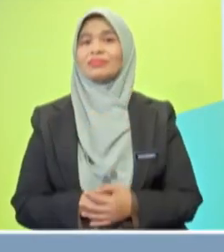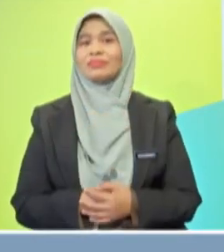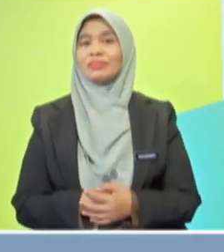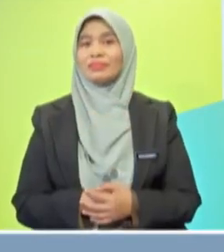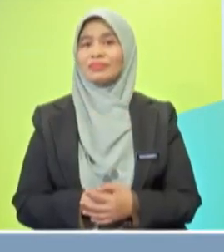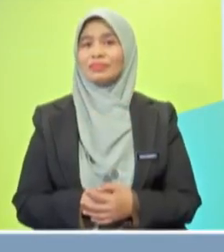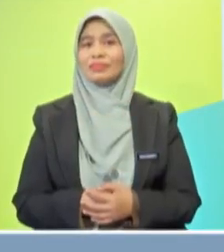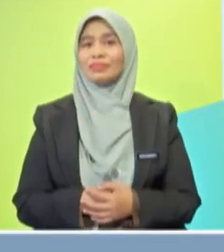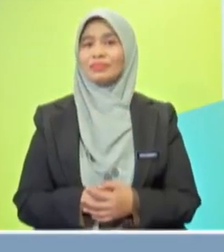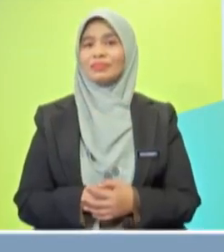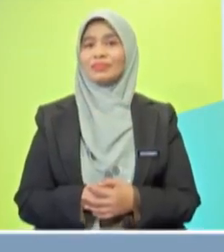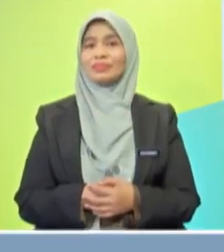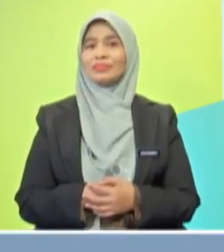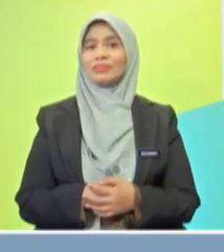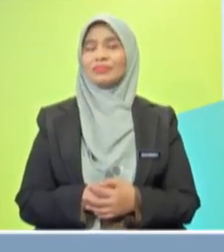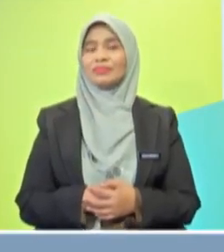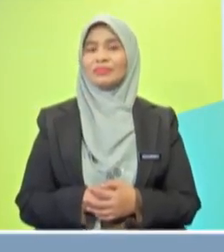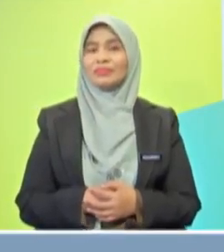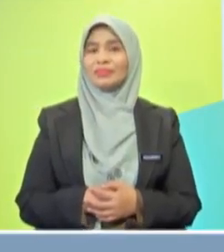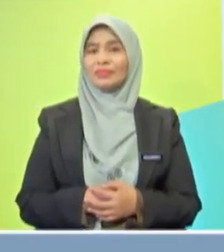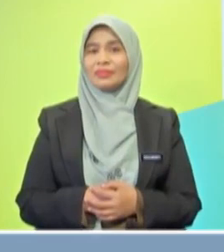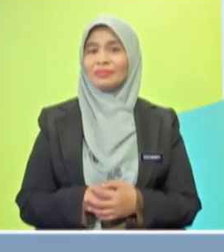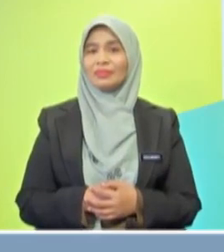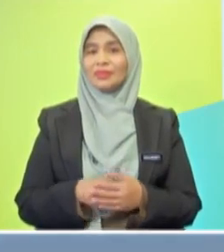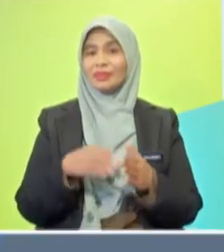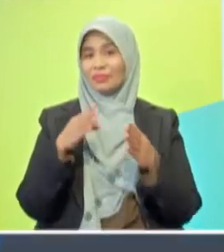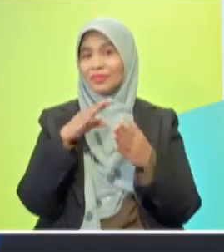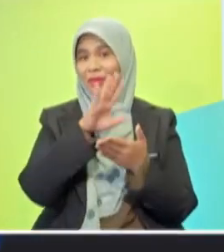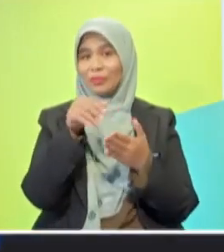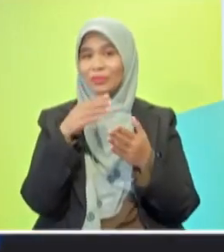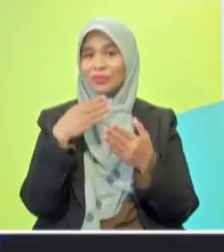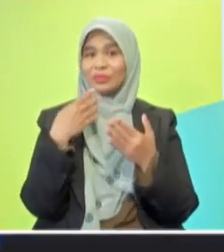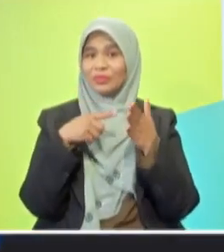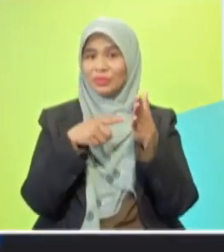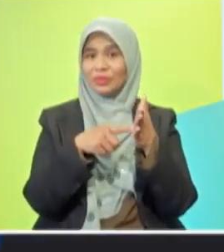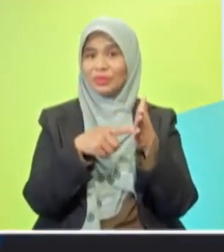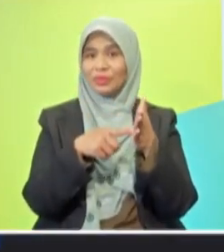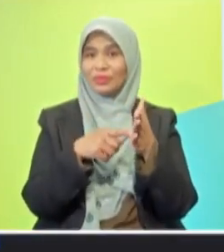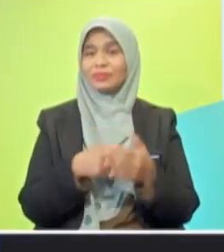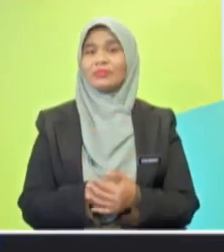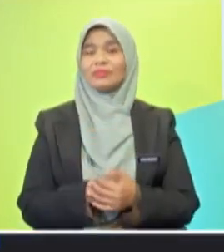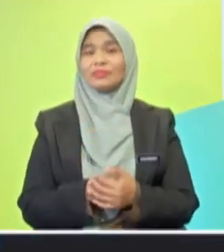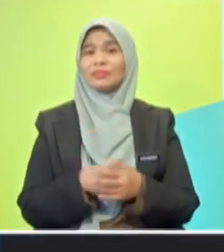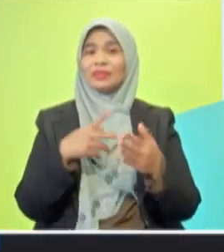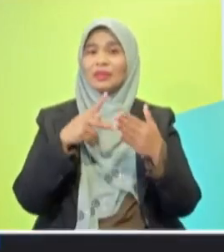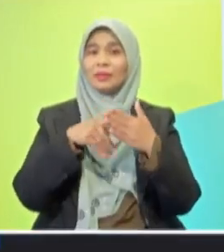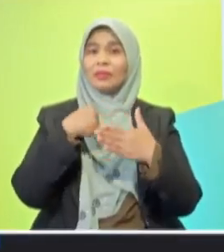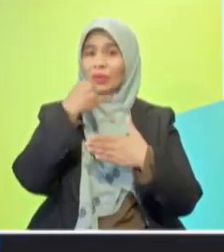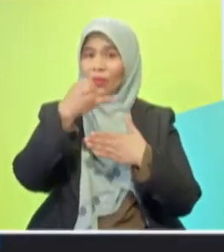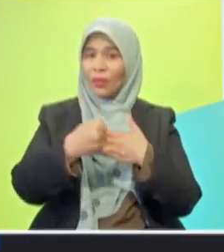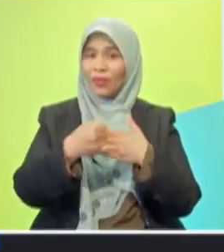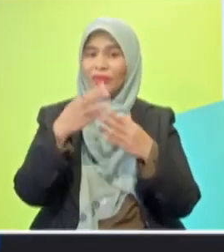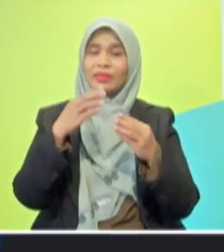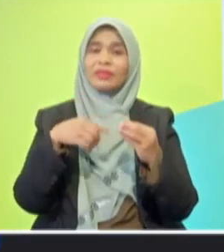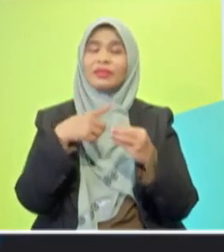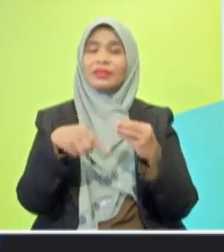Hani. Okey, Hani saya dah tak nampak. Okay. Kita keluar ke? Ini projek tentang apa ni, Ustazah? Ah, ini